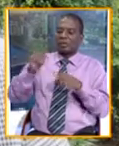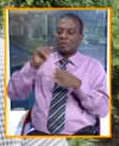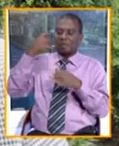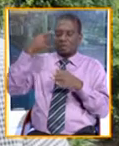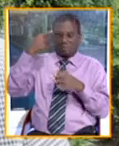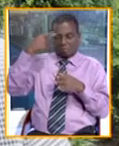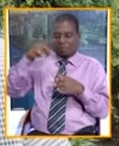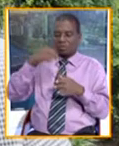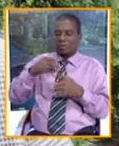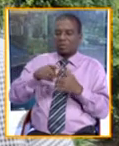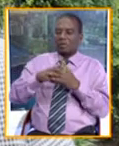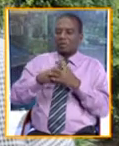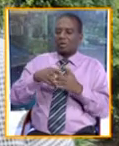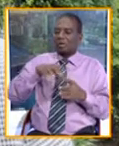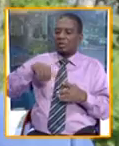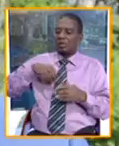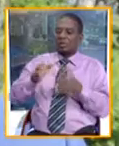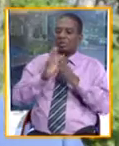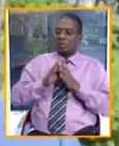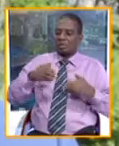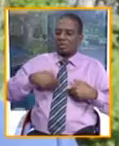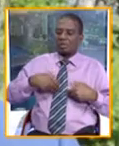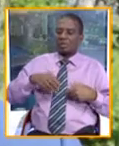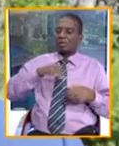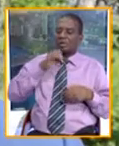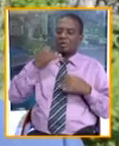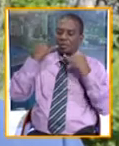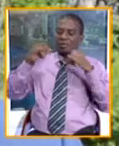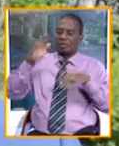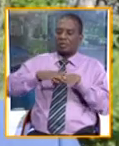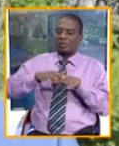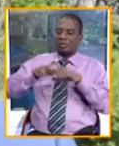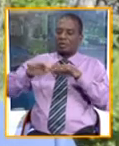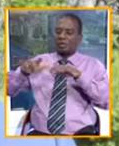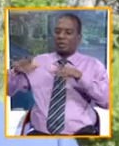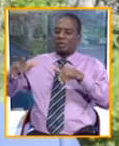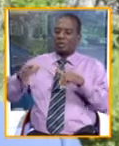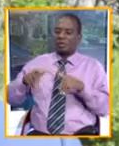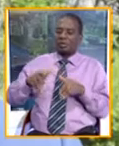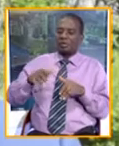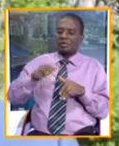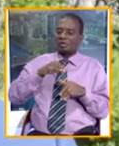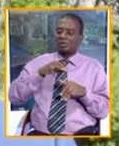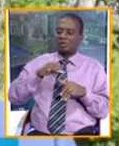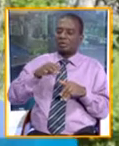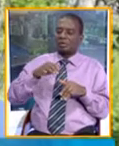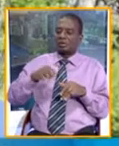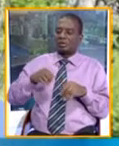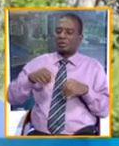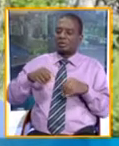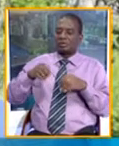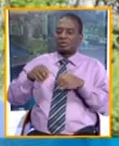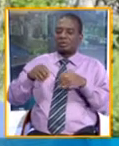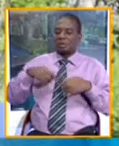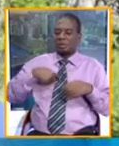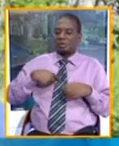avons demandé ce fonds-là à l'emploi jeune. J'ai eu l'information sur Internet, j'ai souscrit directement sur Internet, j'ai postulé sur